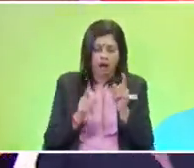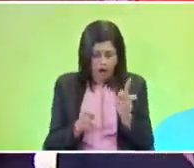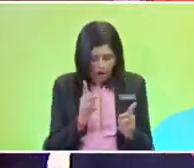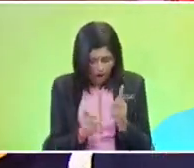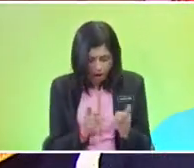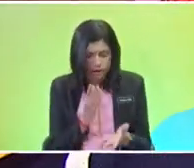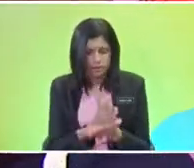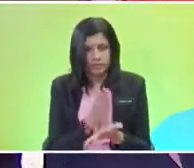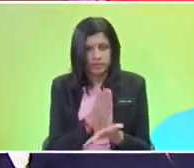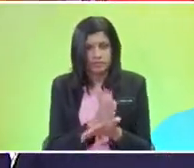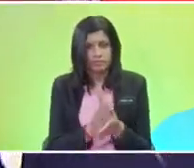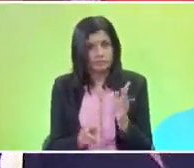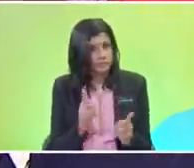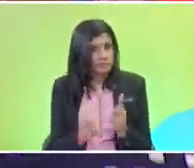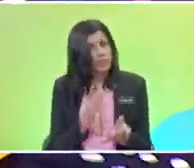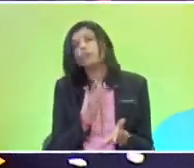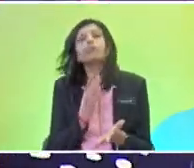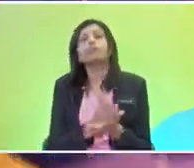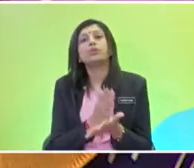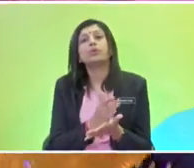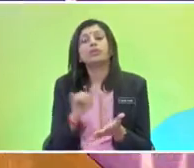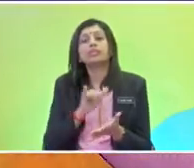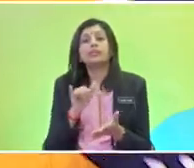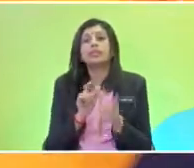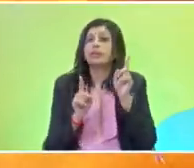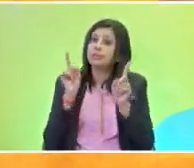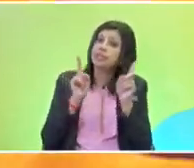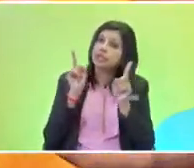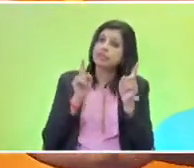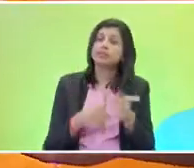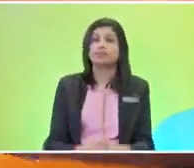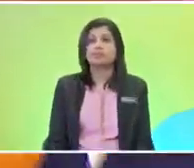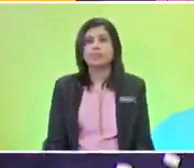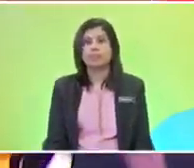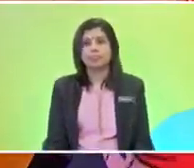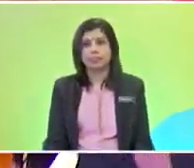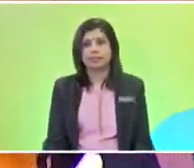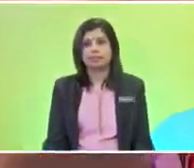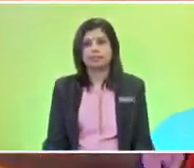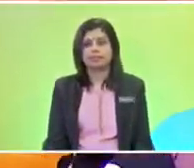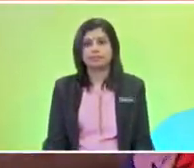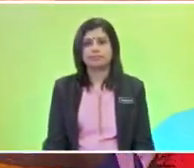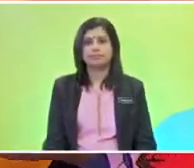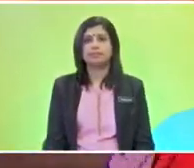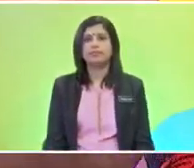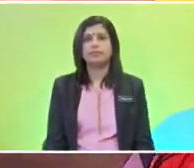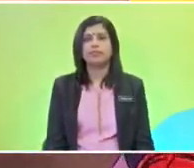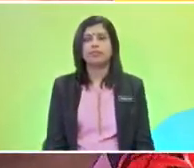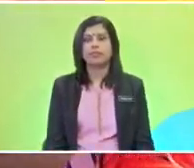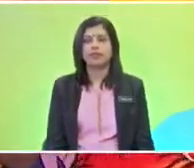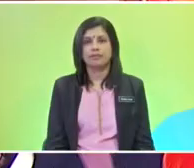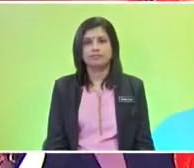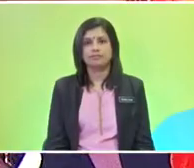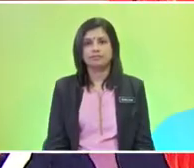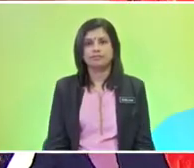akan nampak bintang, bentuk bintang. Apa ni? Ini buah belimbing. Belimbing. Betul